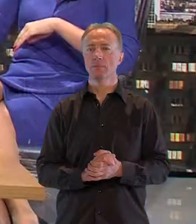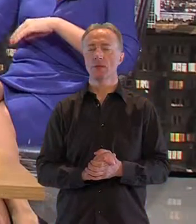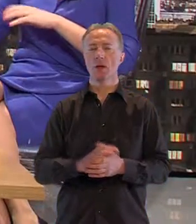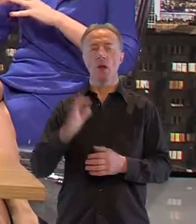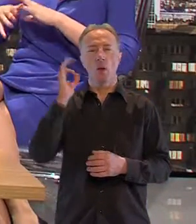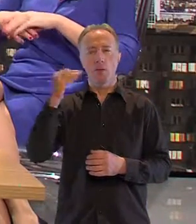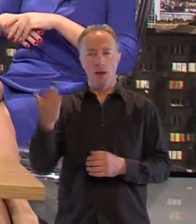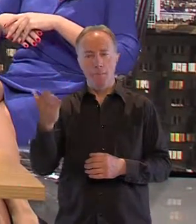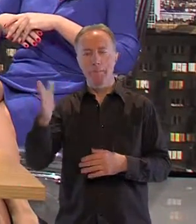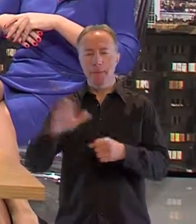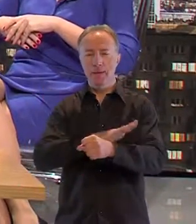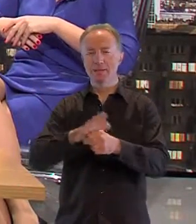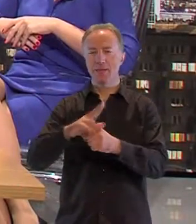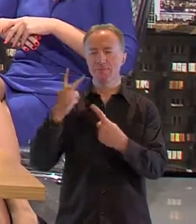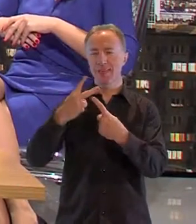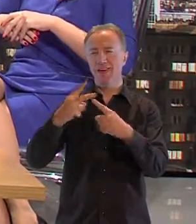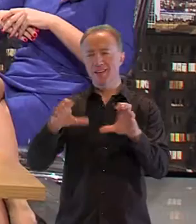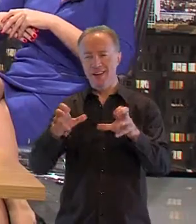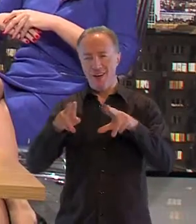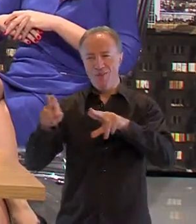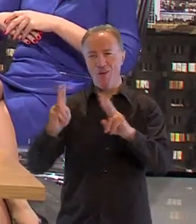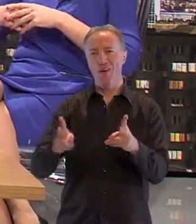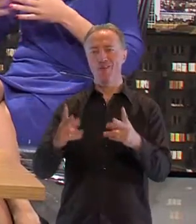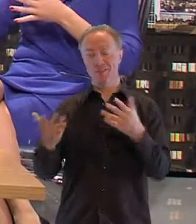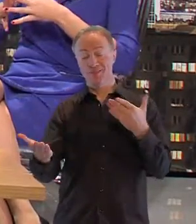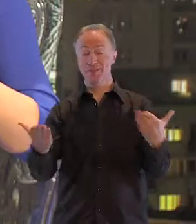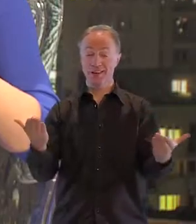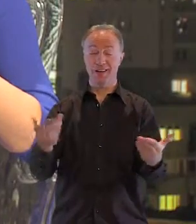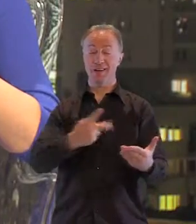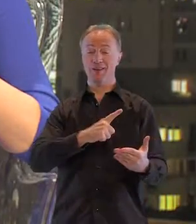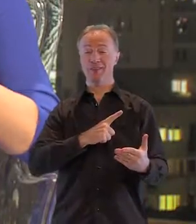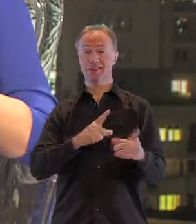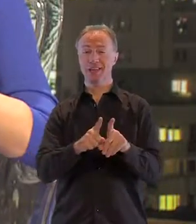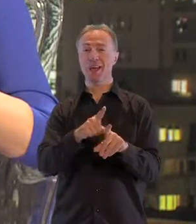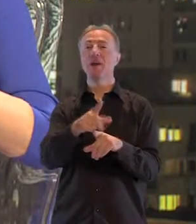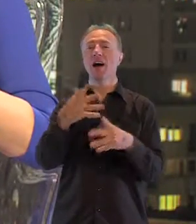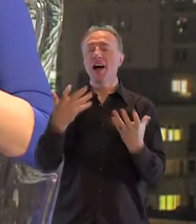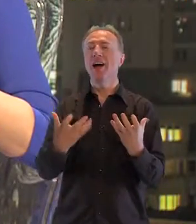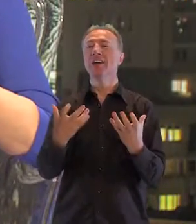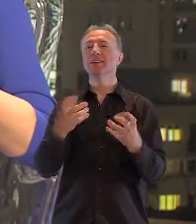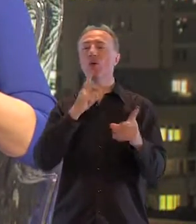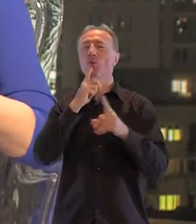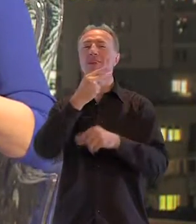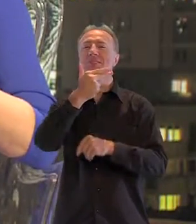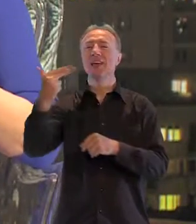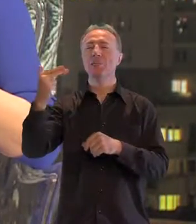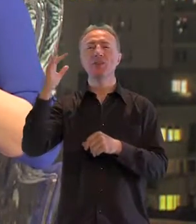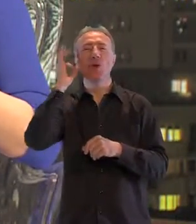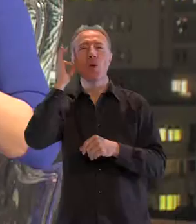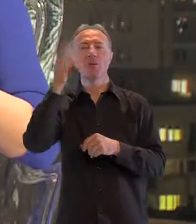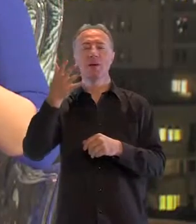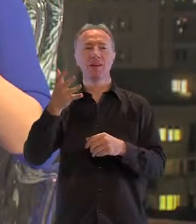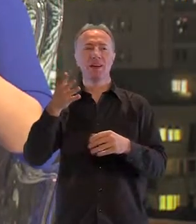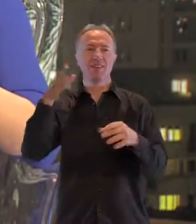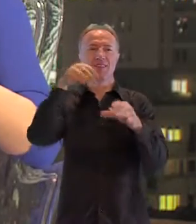Kobieta biznesu. Kobieta mediów. Witaj. Witaj. Chciałam porozmawiać o kobietach właśnie, kobietach w biznesie,